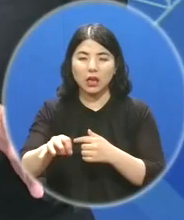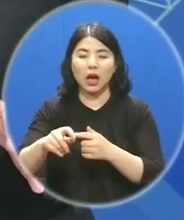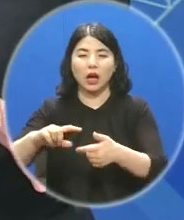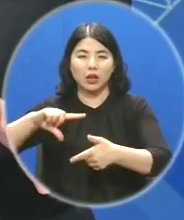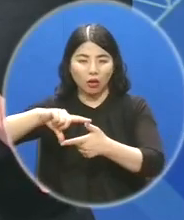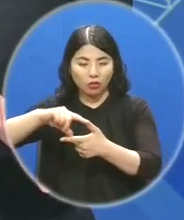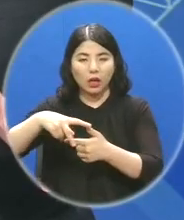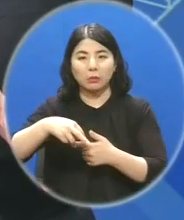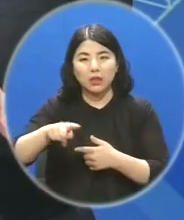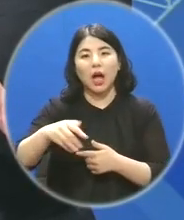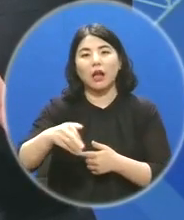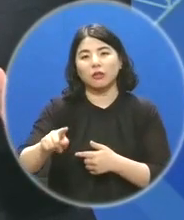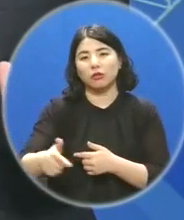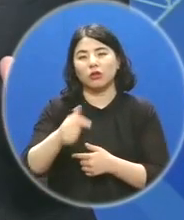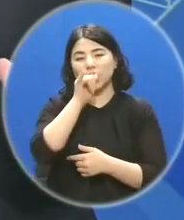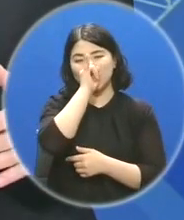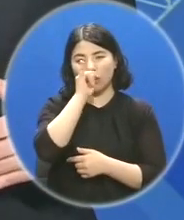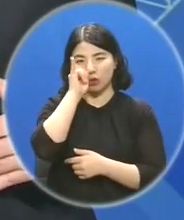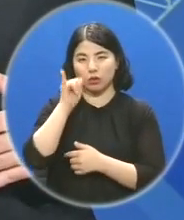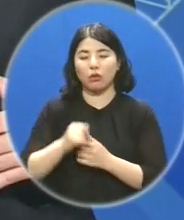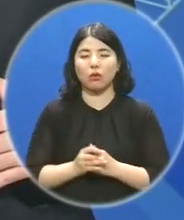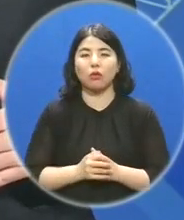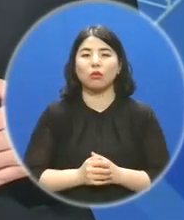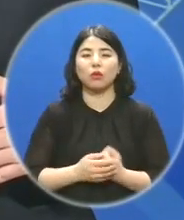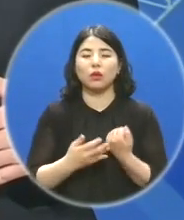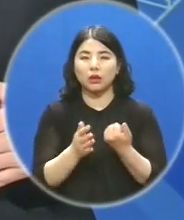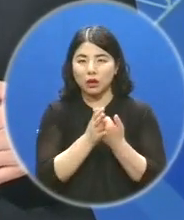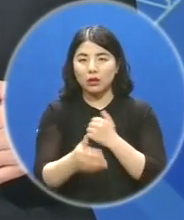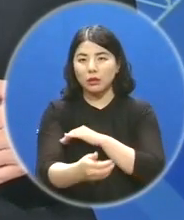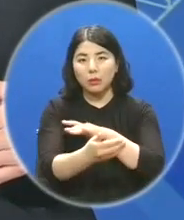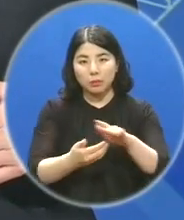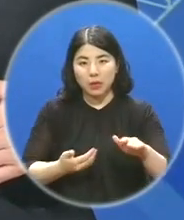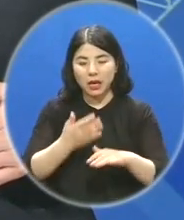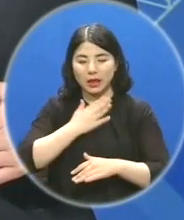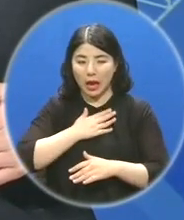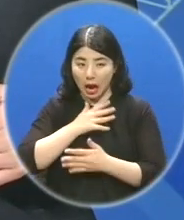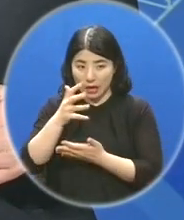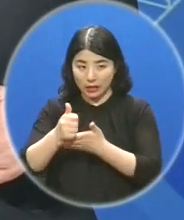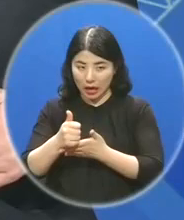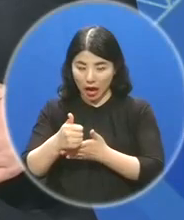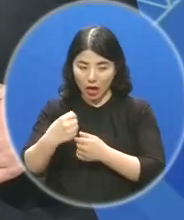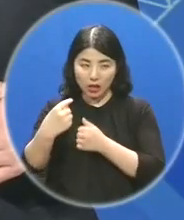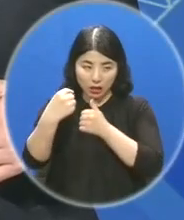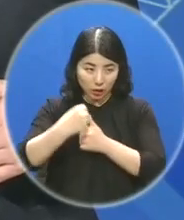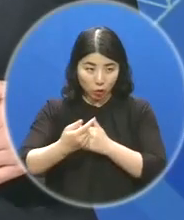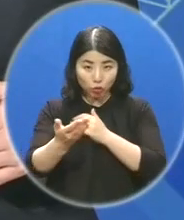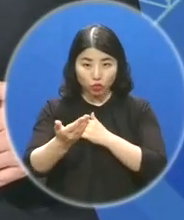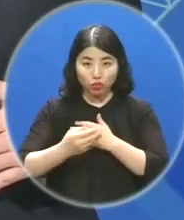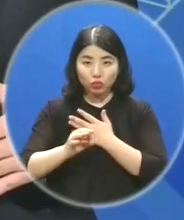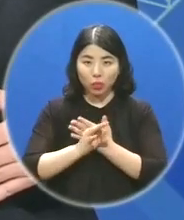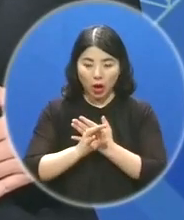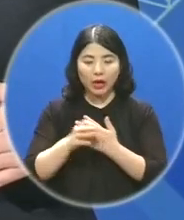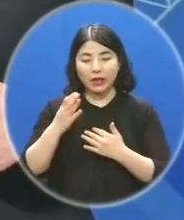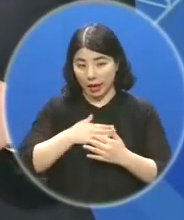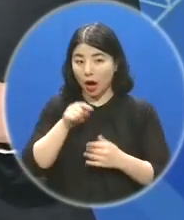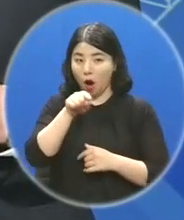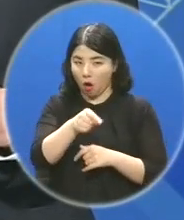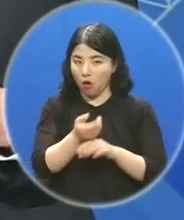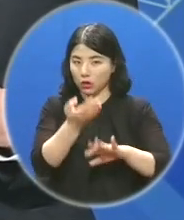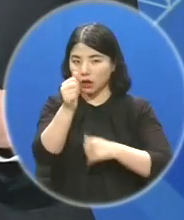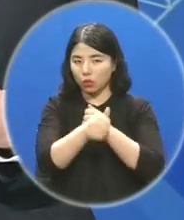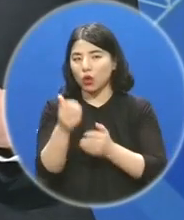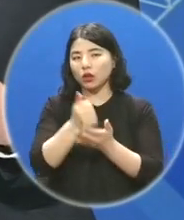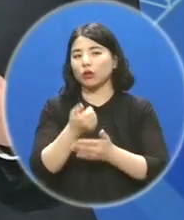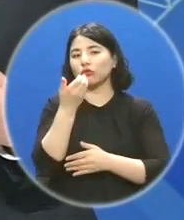일들이 있었습니다. 네. 사전에 나를 의장시켜주면은 내가 당신을